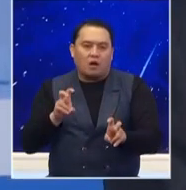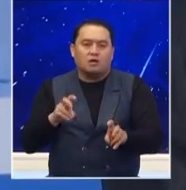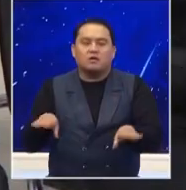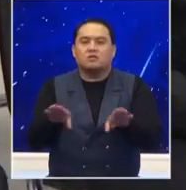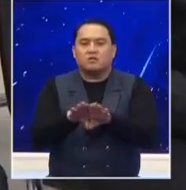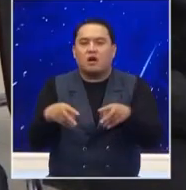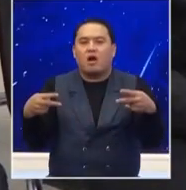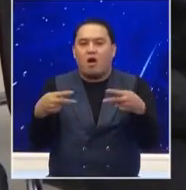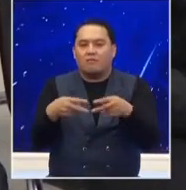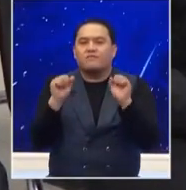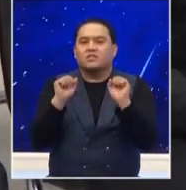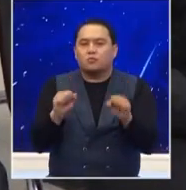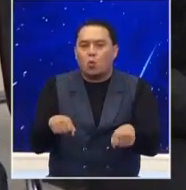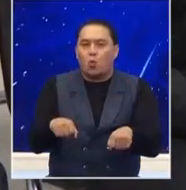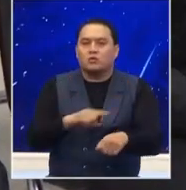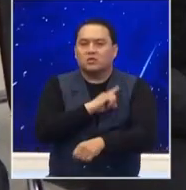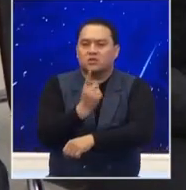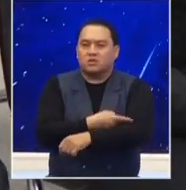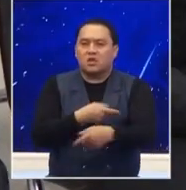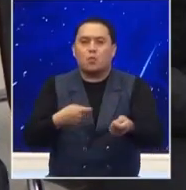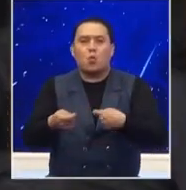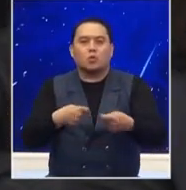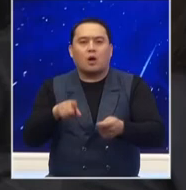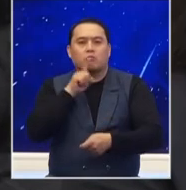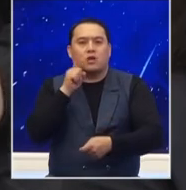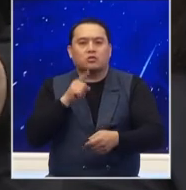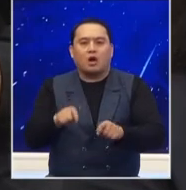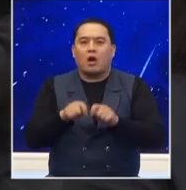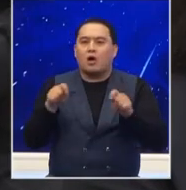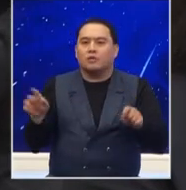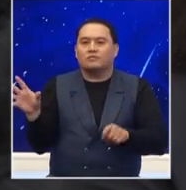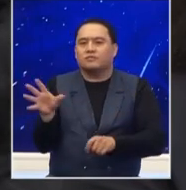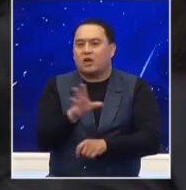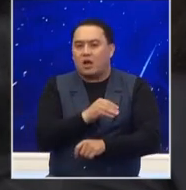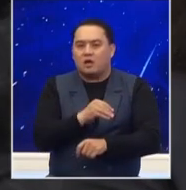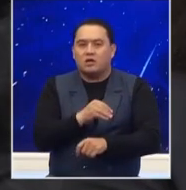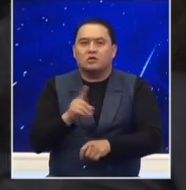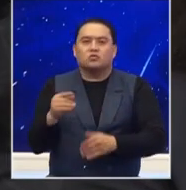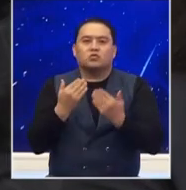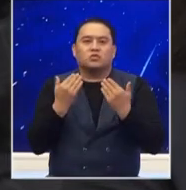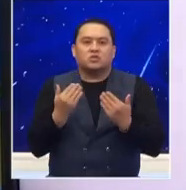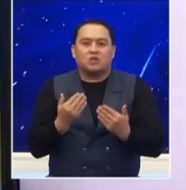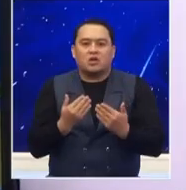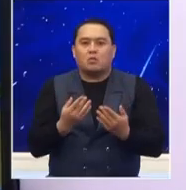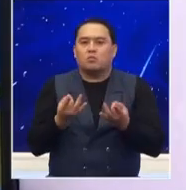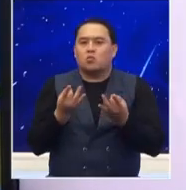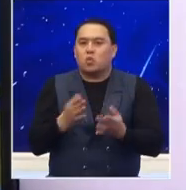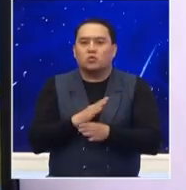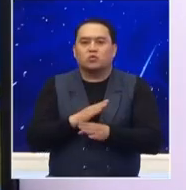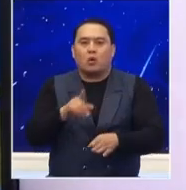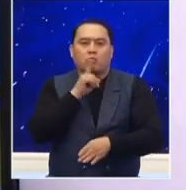равных возможностей, возглавляемой сильным лидером, для молодых открыты все дороги. Тем более сейчас, в этот непростой